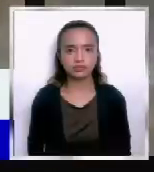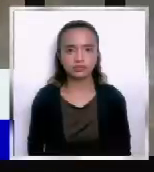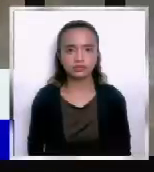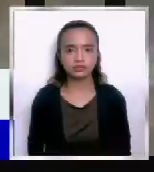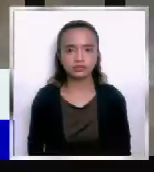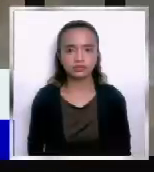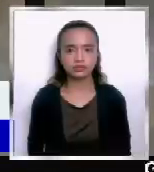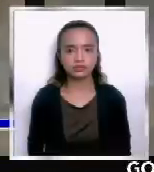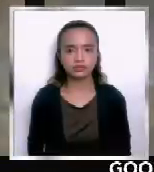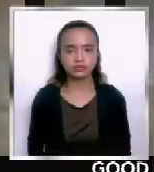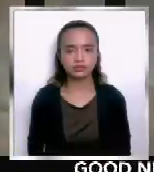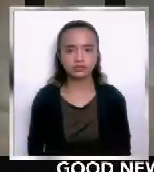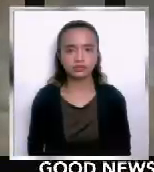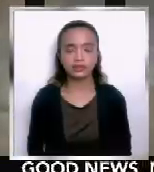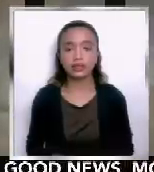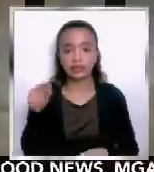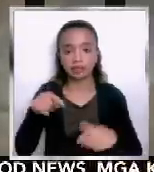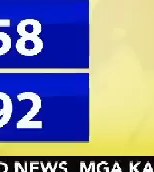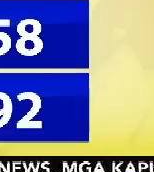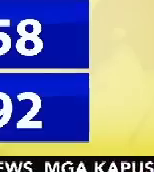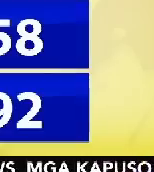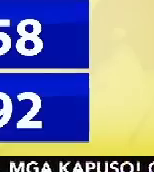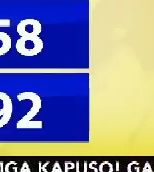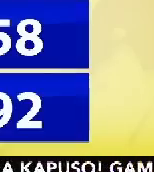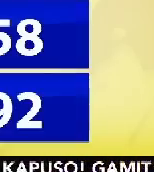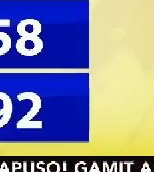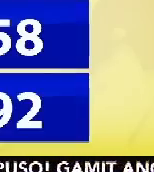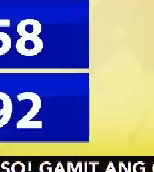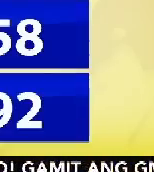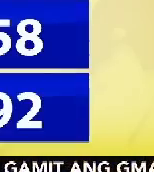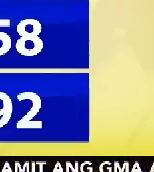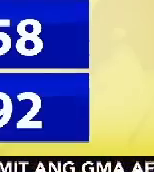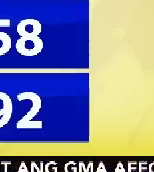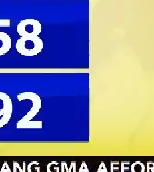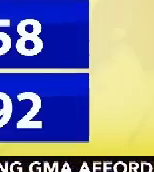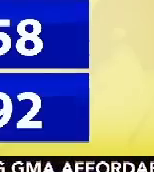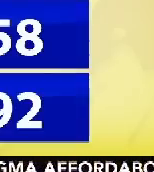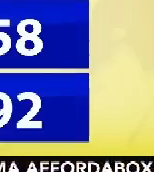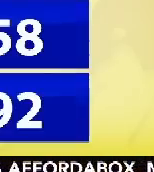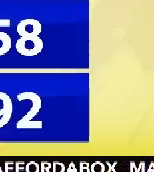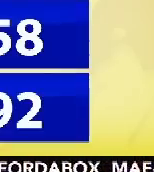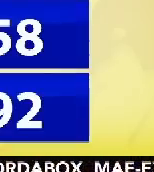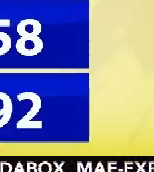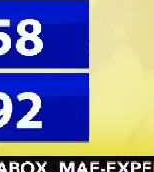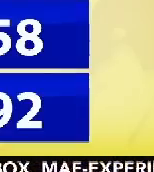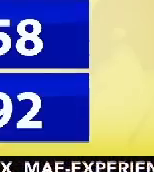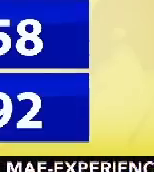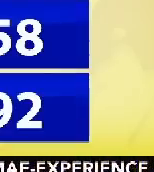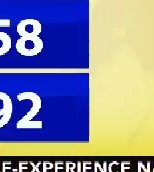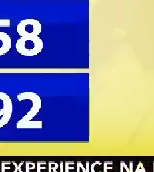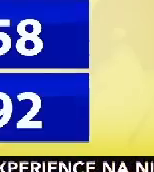Mike, narito ang top 12 senatorial candidates na nakatakdang iproklama ng National Board of Canvassers. Number 1,